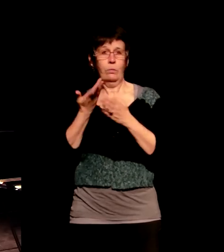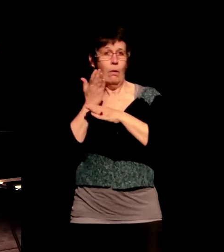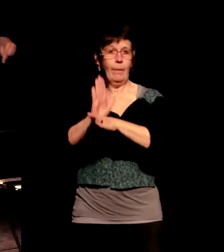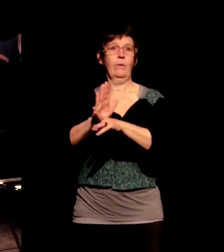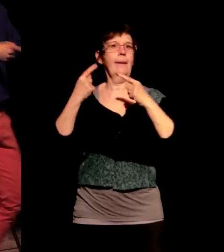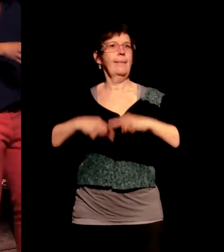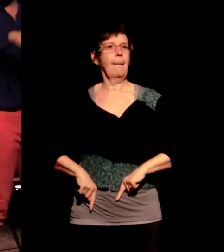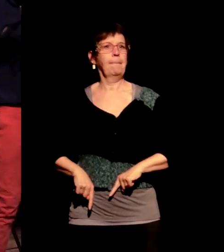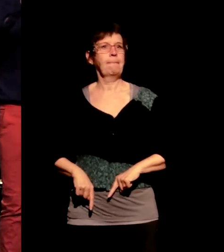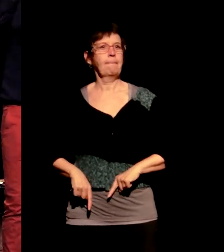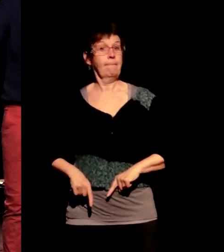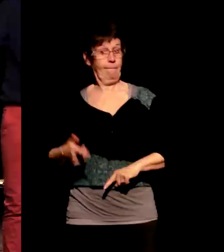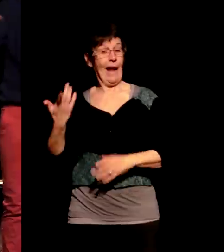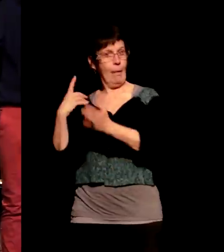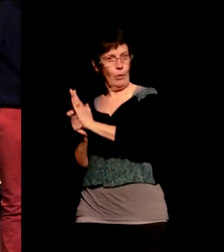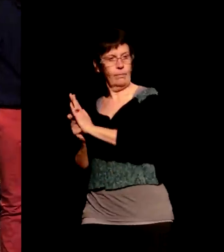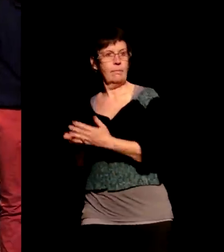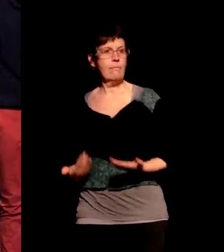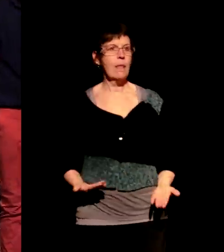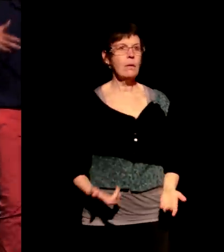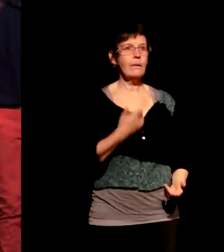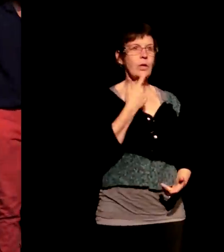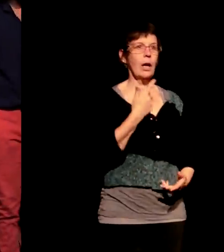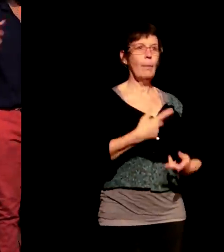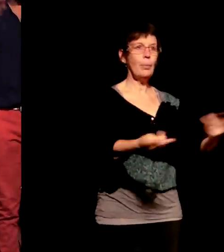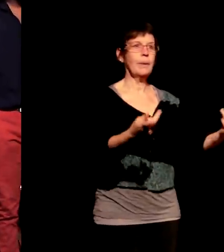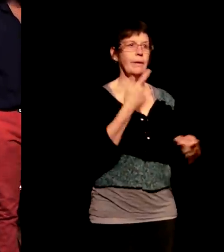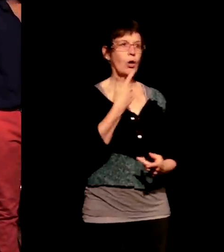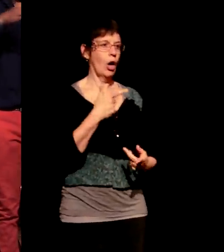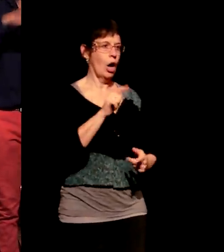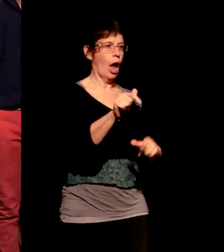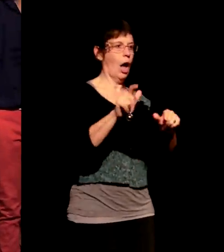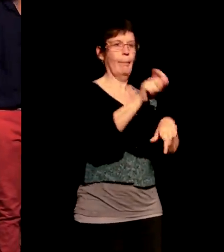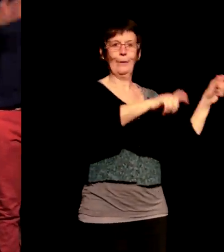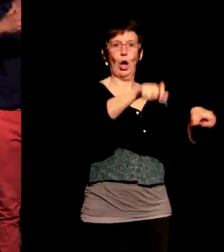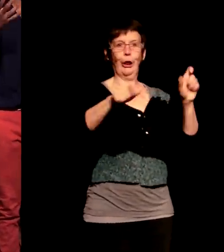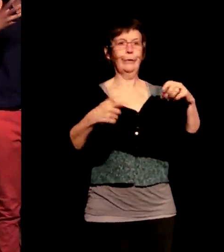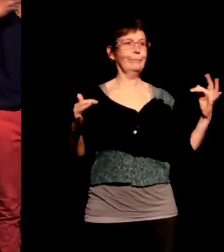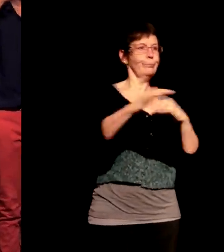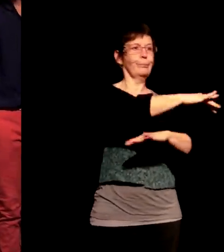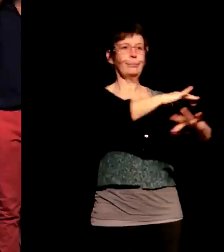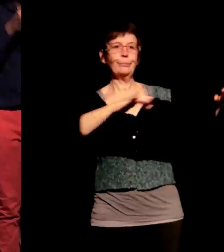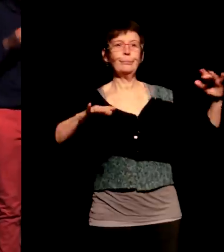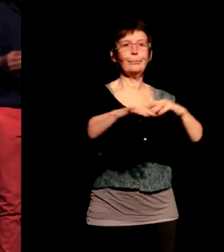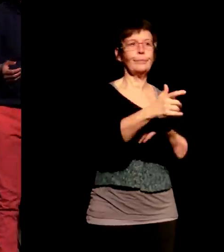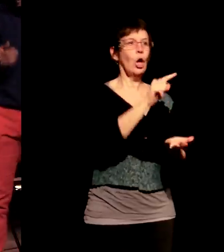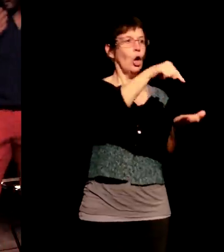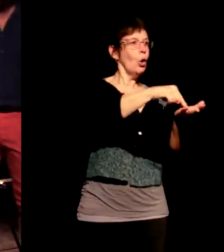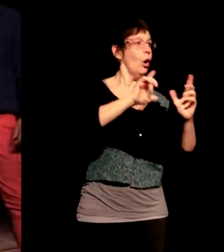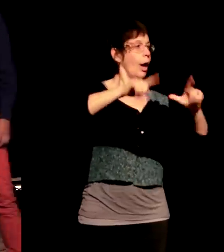Maintenant, public, ça veut dire où il y a du public, dans la rue, à l'école. Alors, ce n'est pas tous les lieux publics, mais enfin, il y a eu un